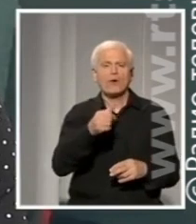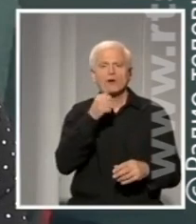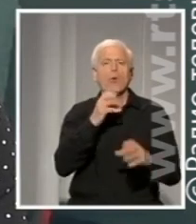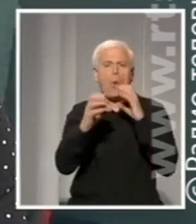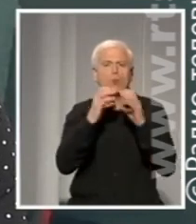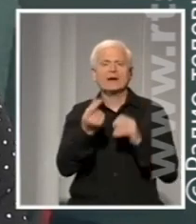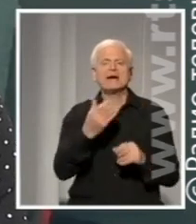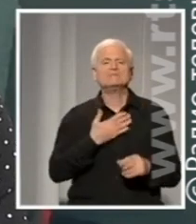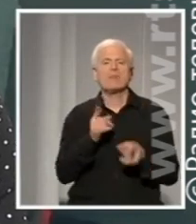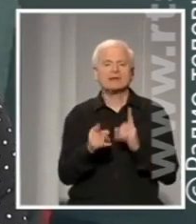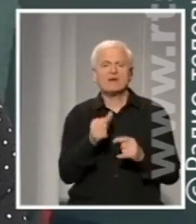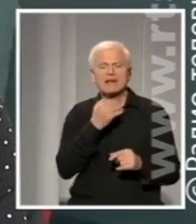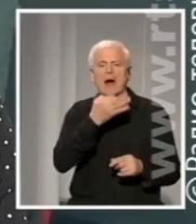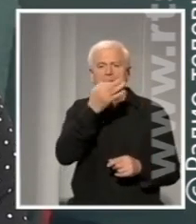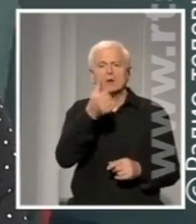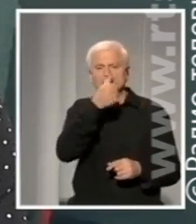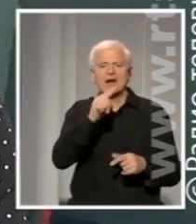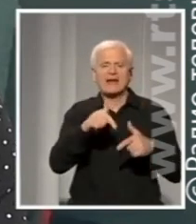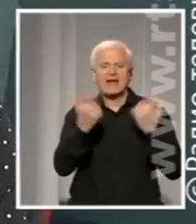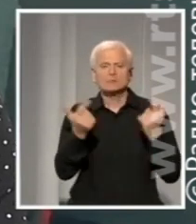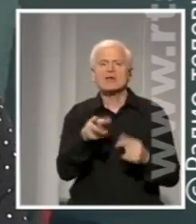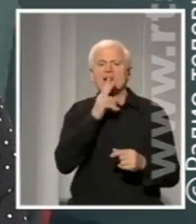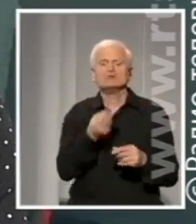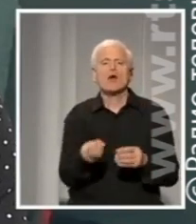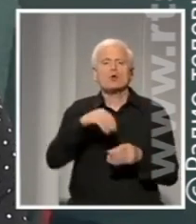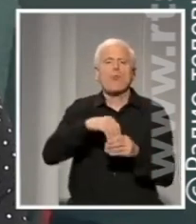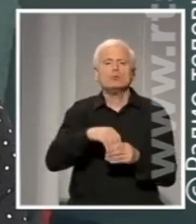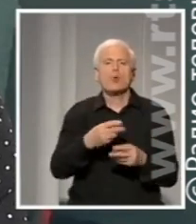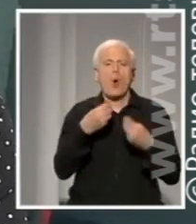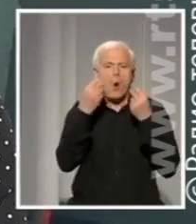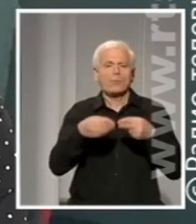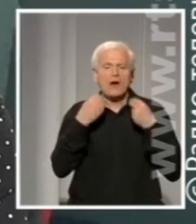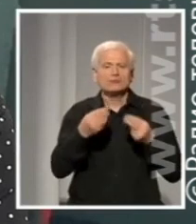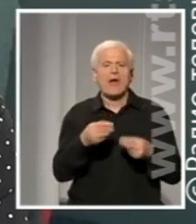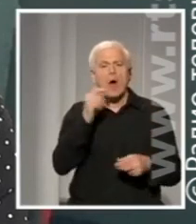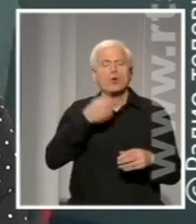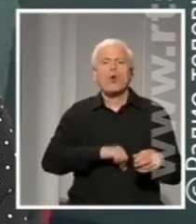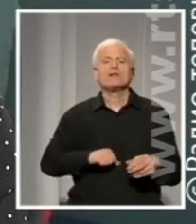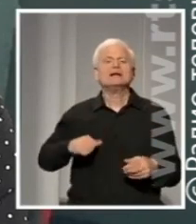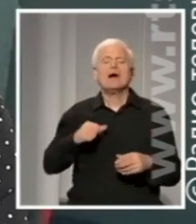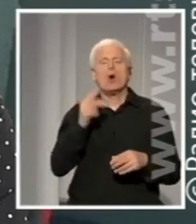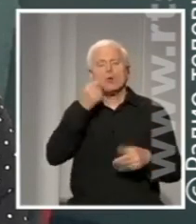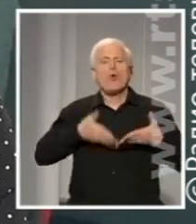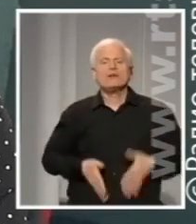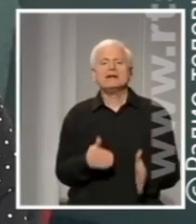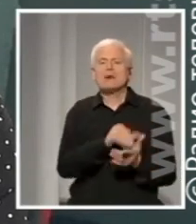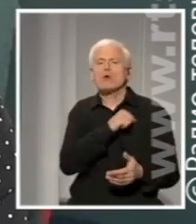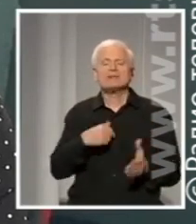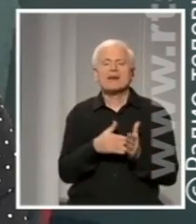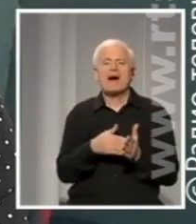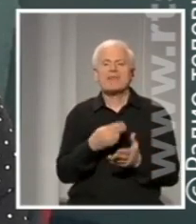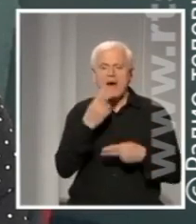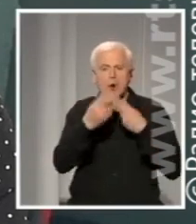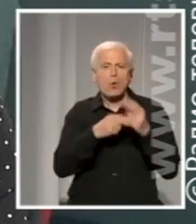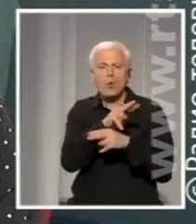svojim nastavnicima i da ih pitaju šta nije jasno i da traže dodatno objašnjenje i ostalo. Roditelji su tu samo da iskontrolišu da oni ne